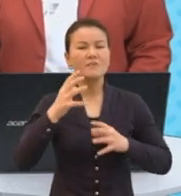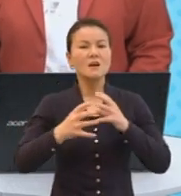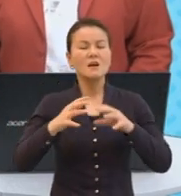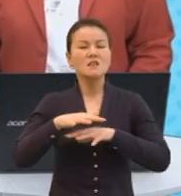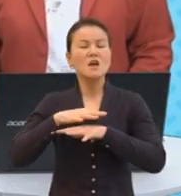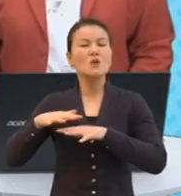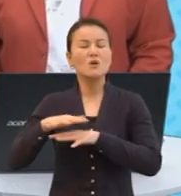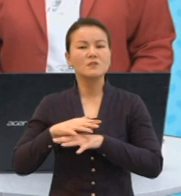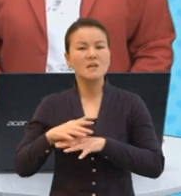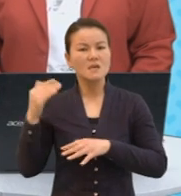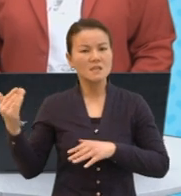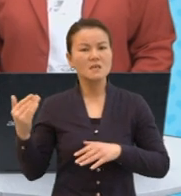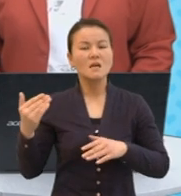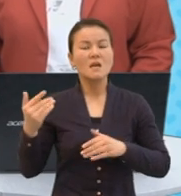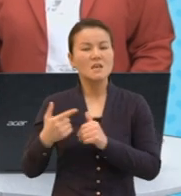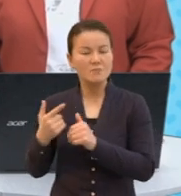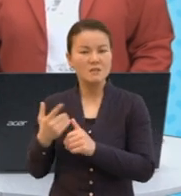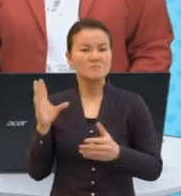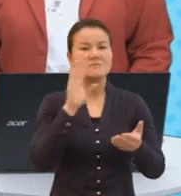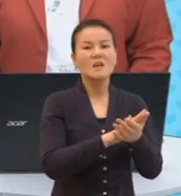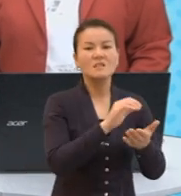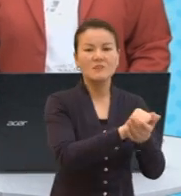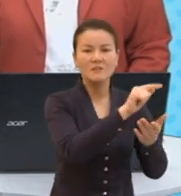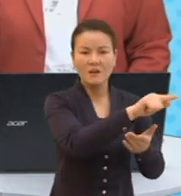Их именем названы улицы в Бишкеке.